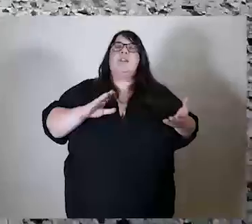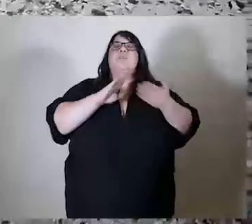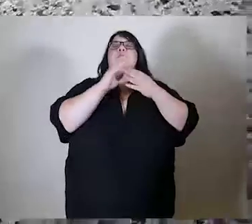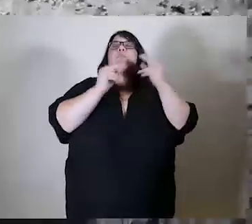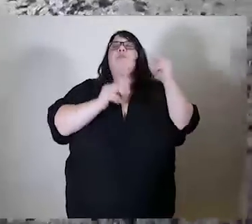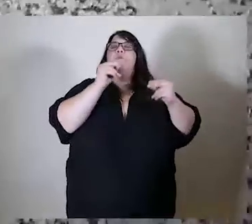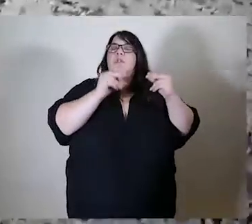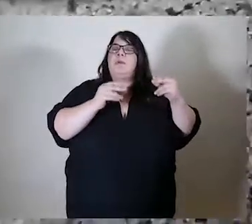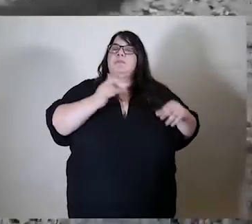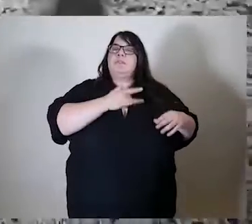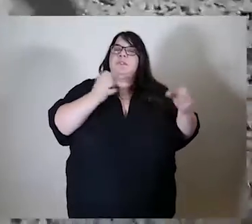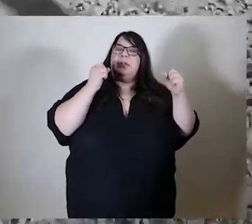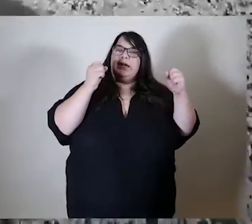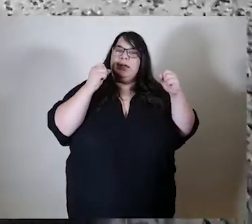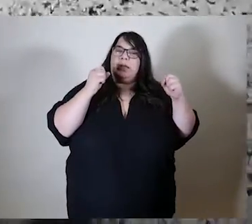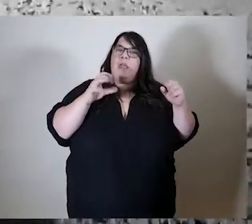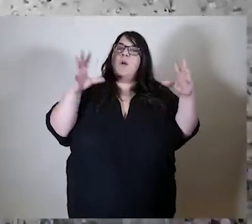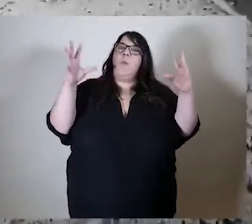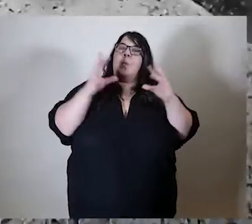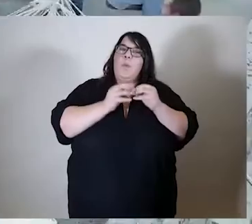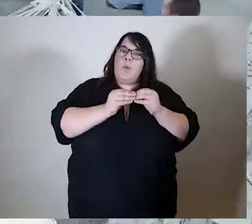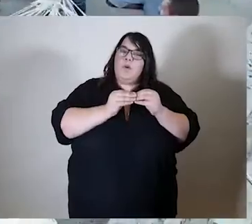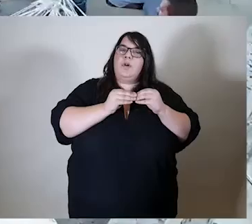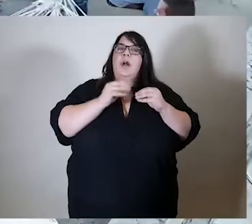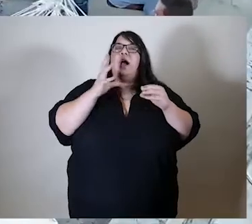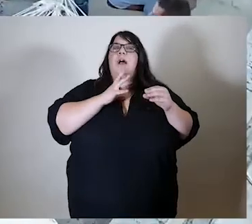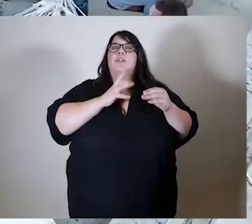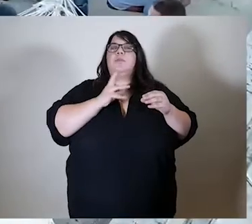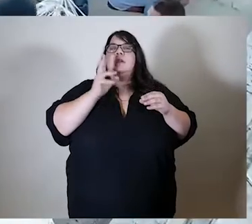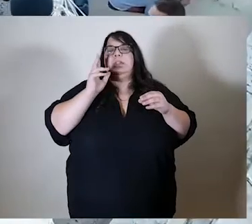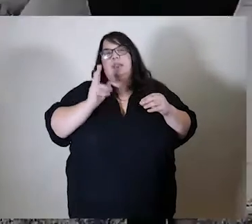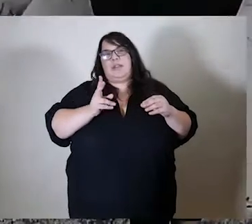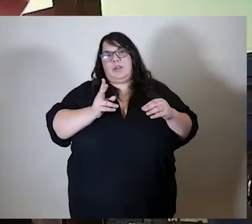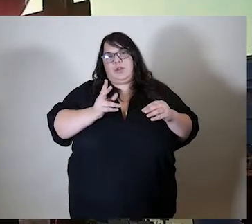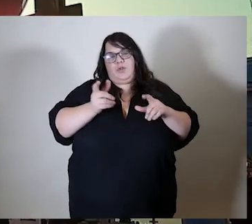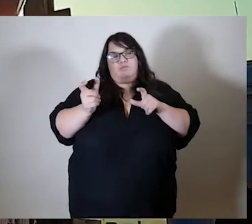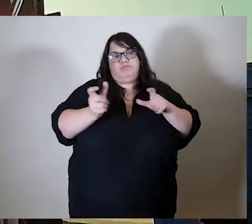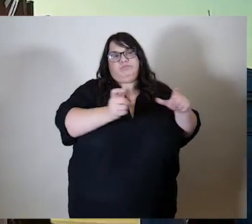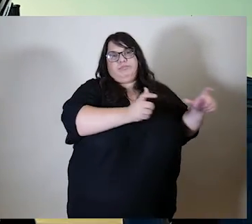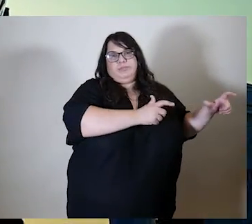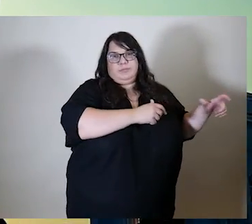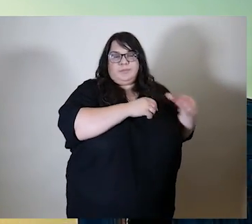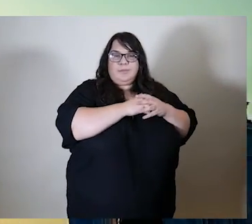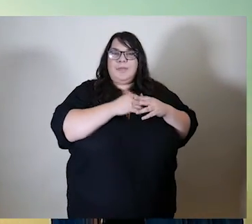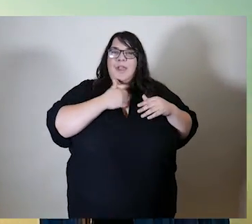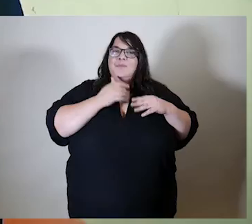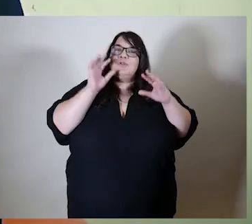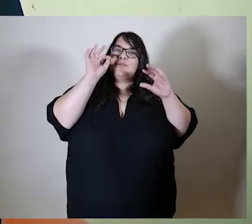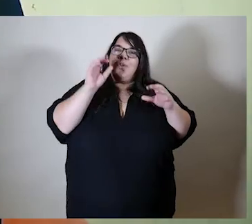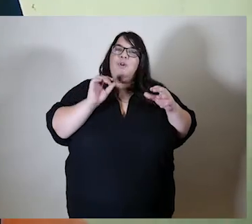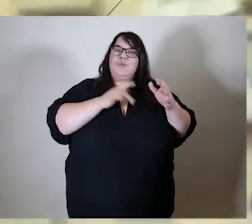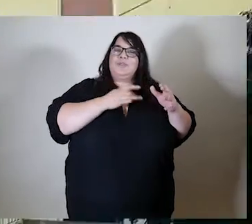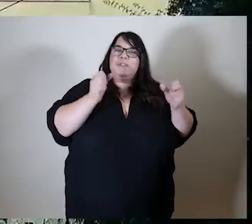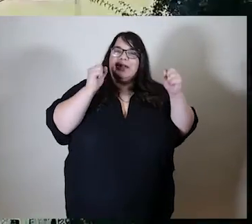αντιμετώπισης ζητημάτων ψυχικής υγείας σε συμπολίτες μας που βρίσκονται σε κίνδυνο κοινωνικού αποκλεισμού. Στον πλαίσιο των δράσεων προαγωγής της